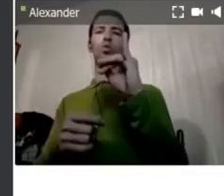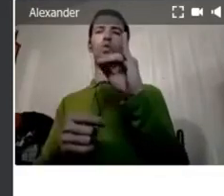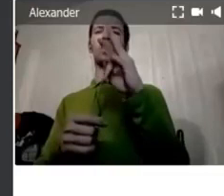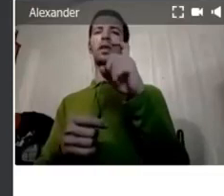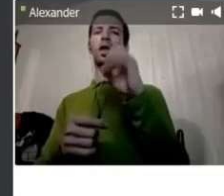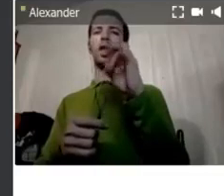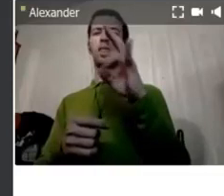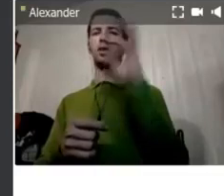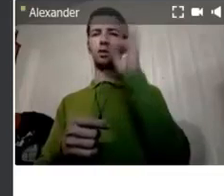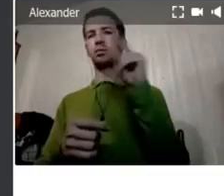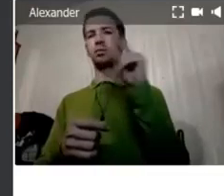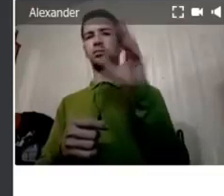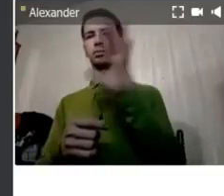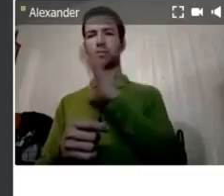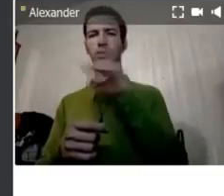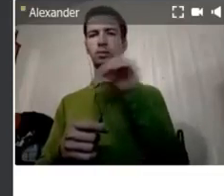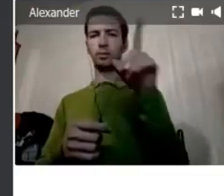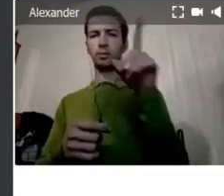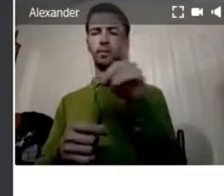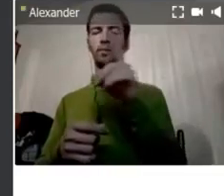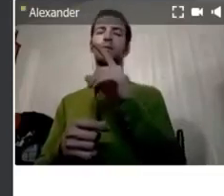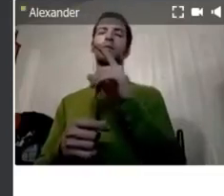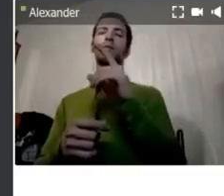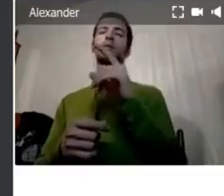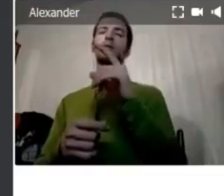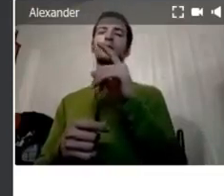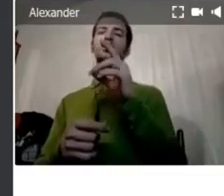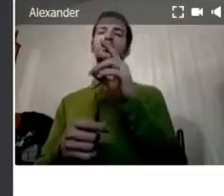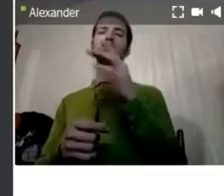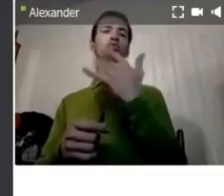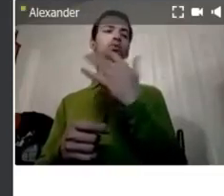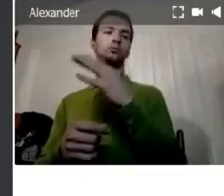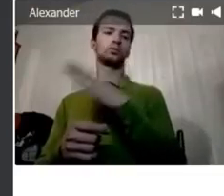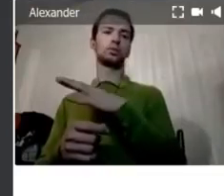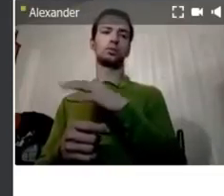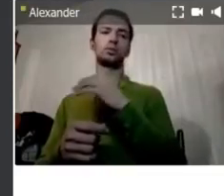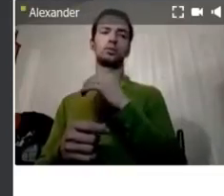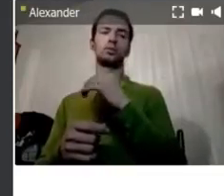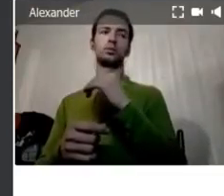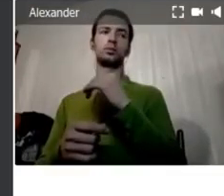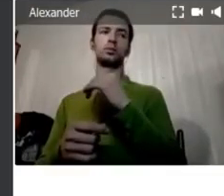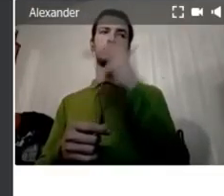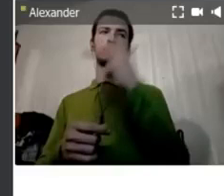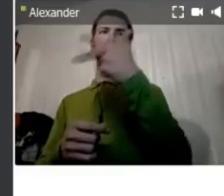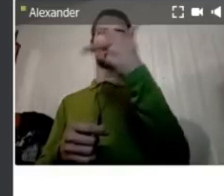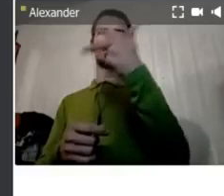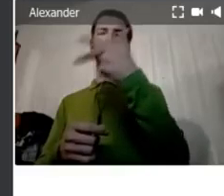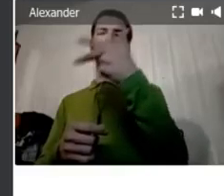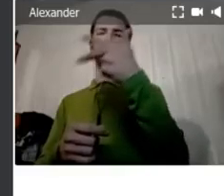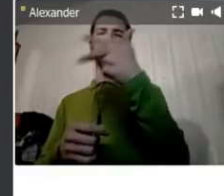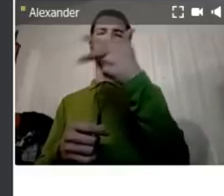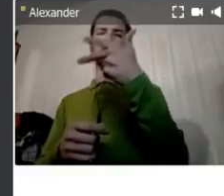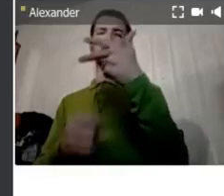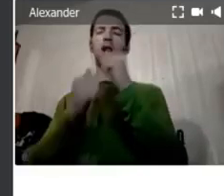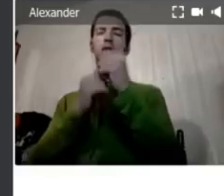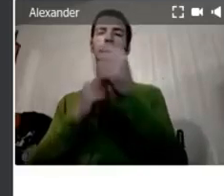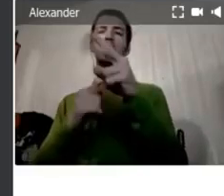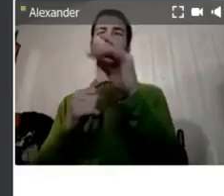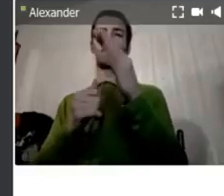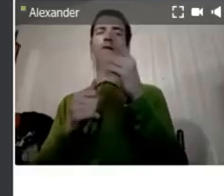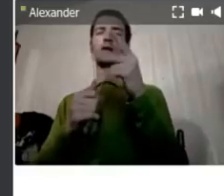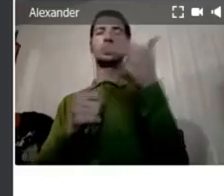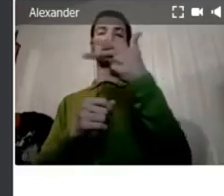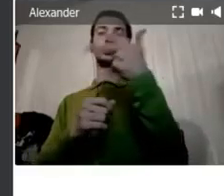где-то больше 10 лидеров получили золотые Rolex, у кого-то это были уже вторые золотые